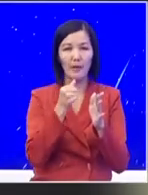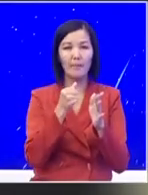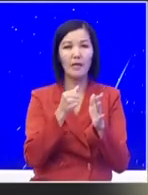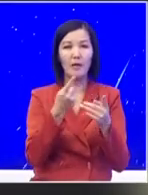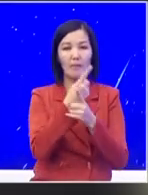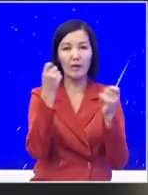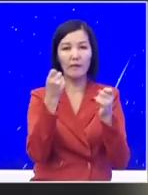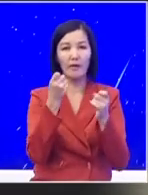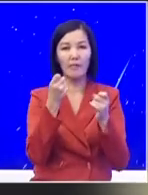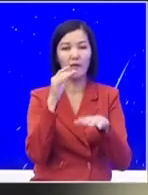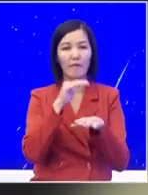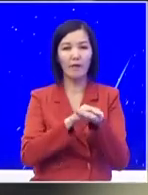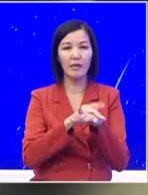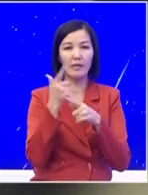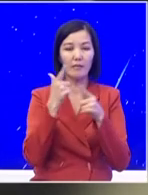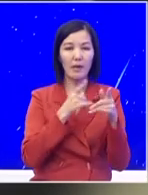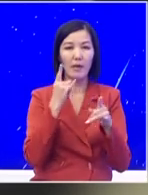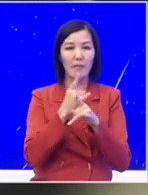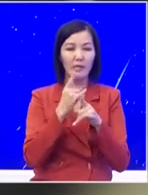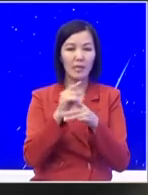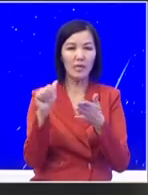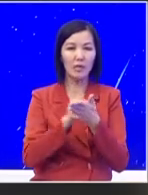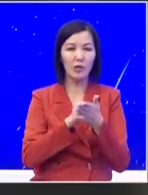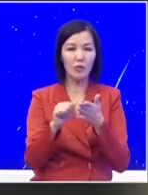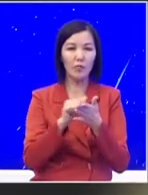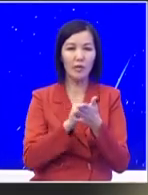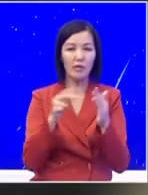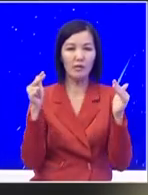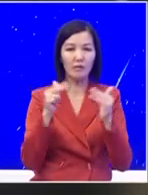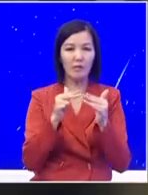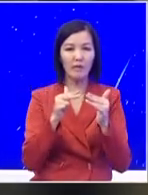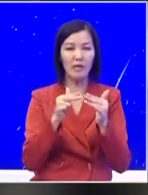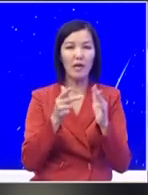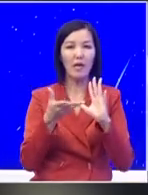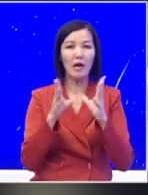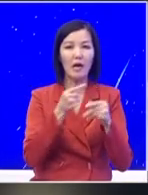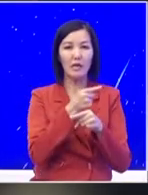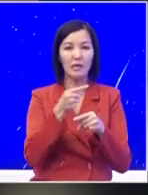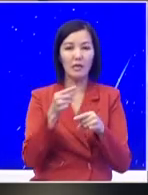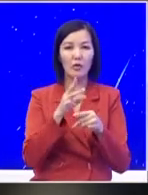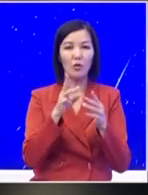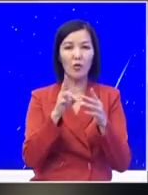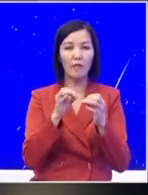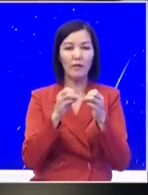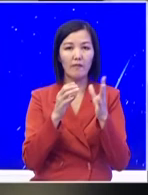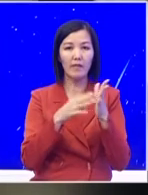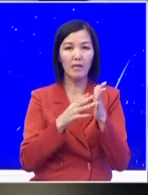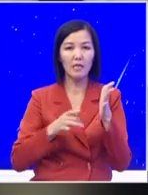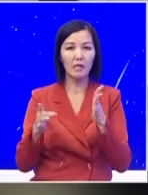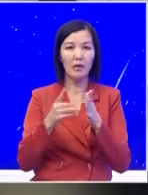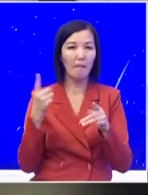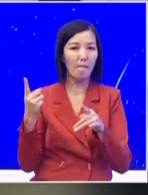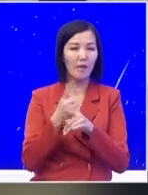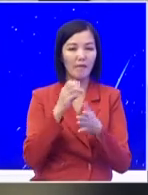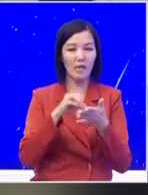информации специалистов, факт изготовления поддельных документов, свидетельствующих об отрицательном результате на COVID-19, в регионе